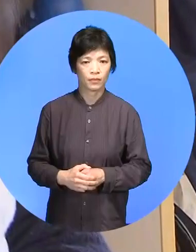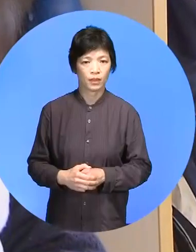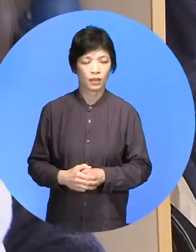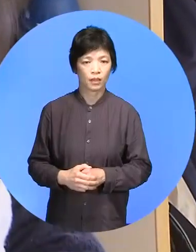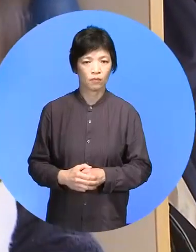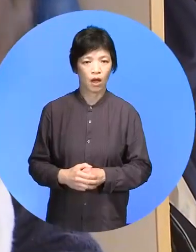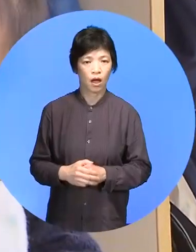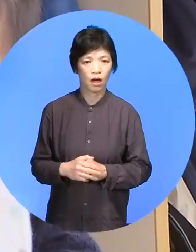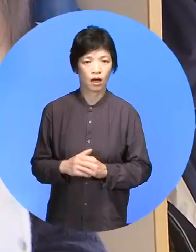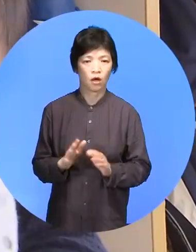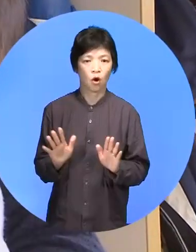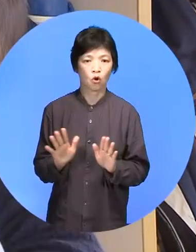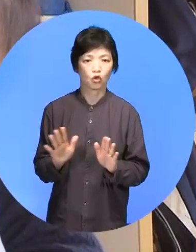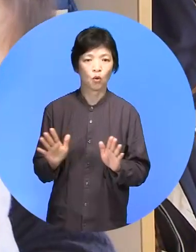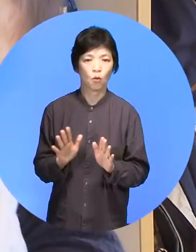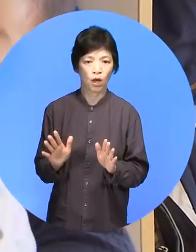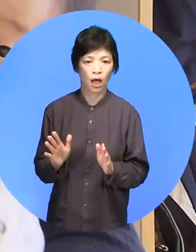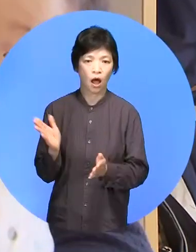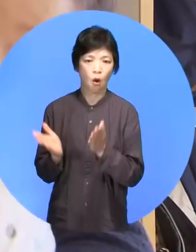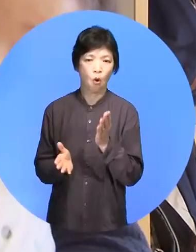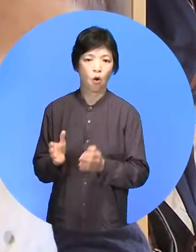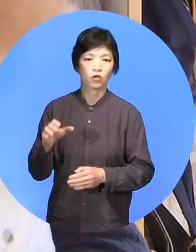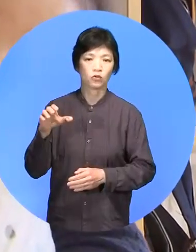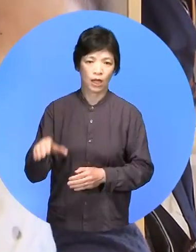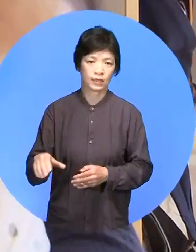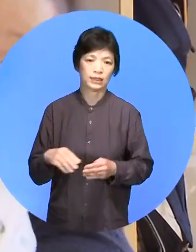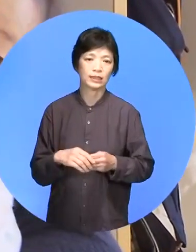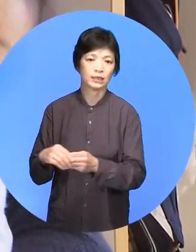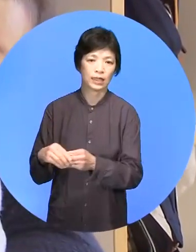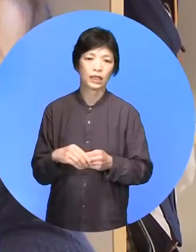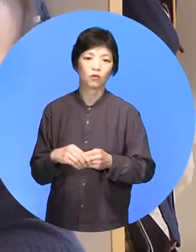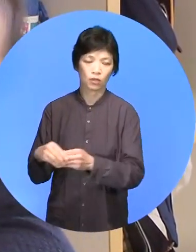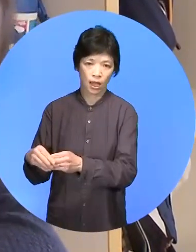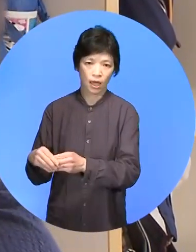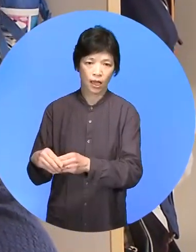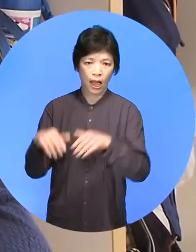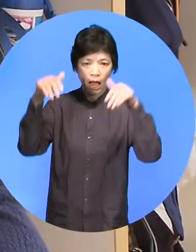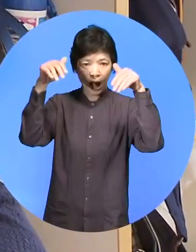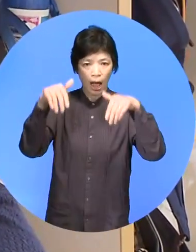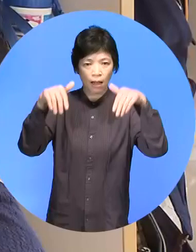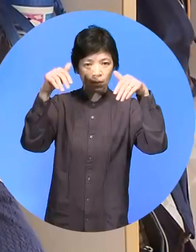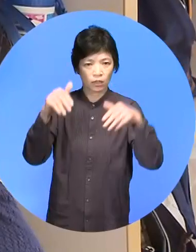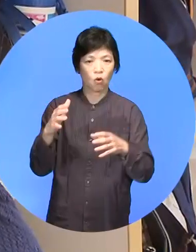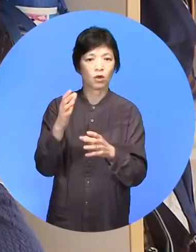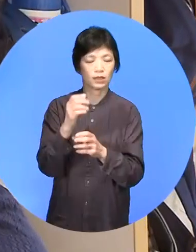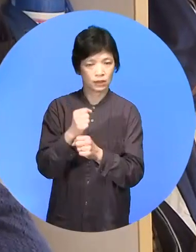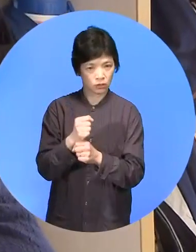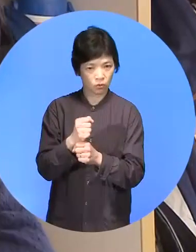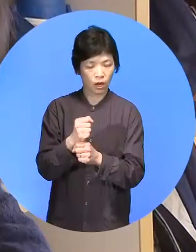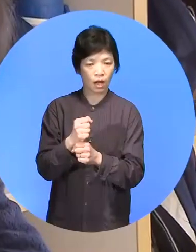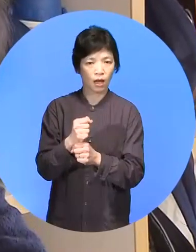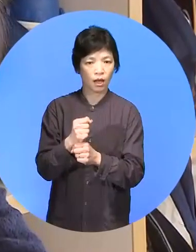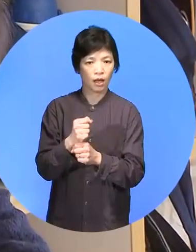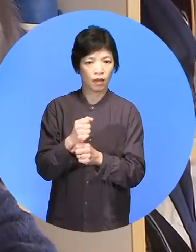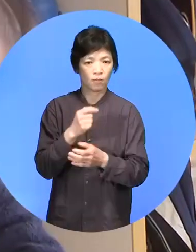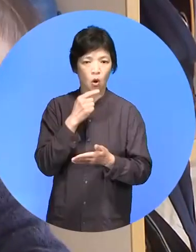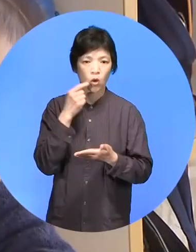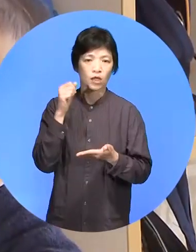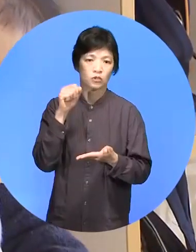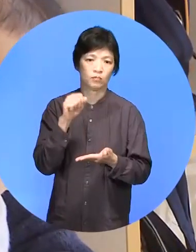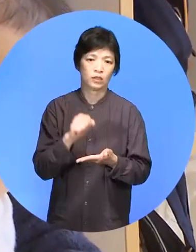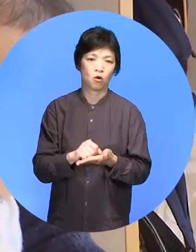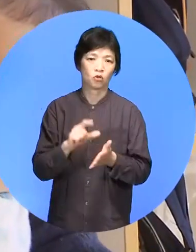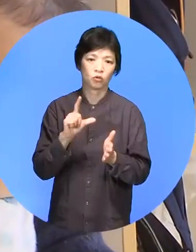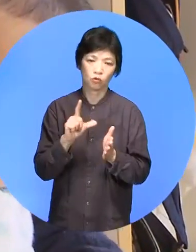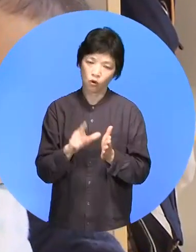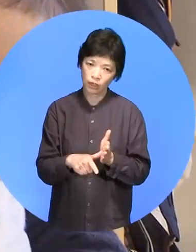普段は上の子保育園行ってたので、こういった雨の時だとかなんかでお休みの時だ